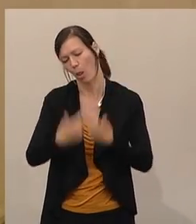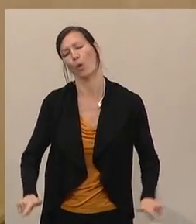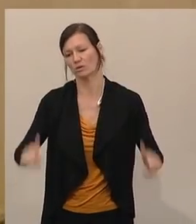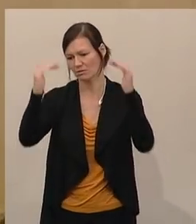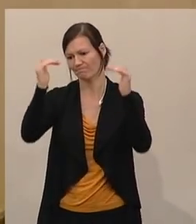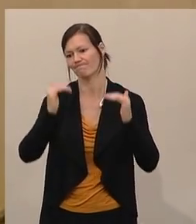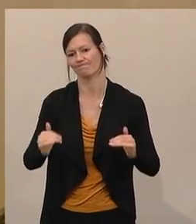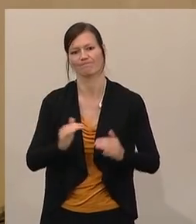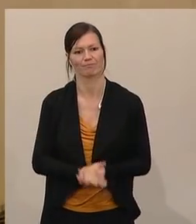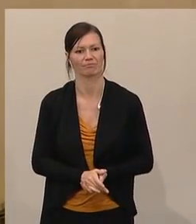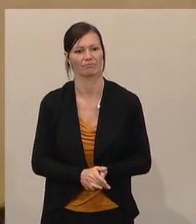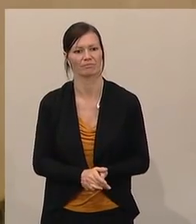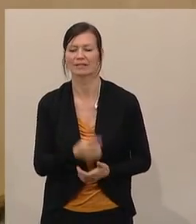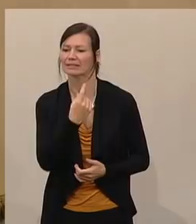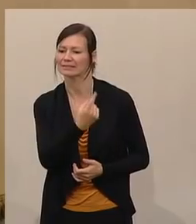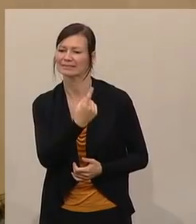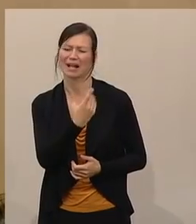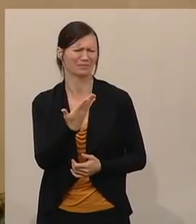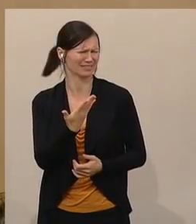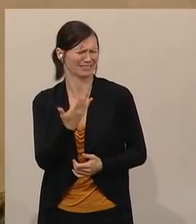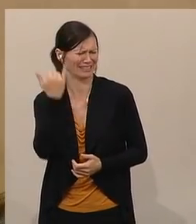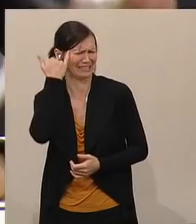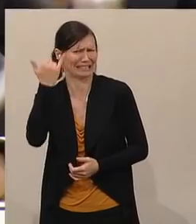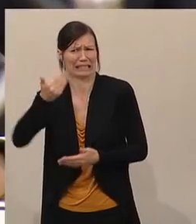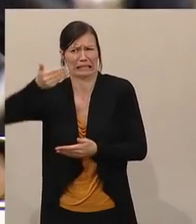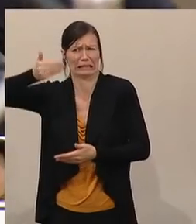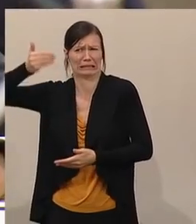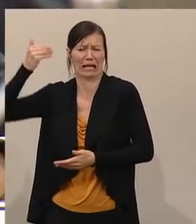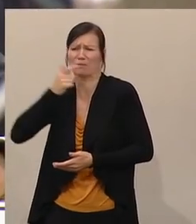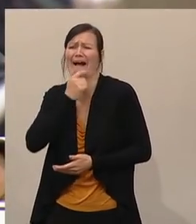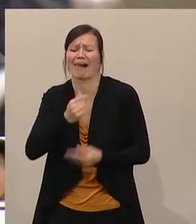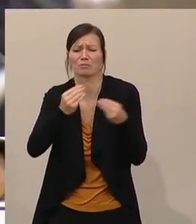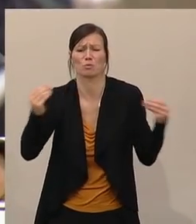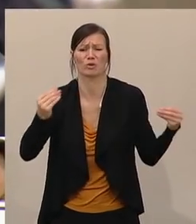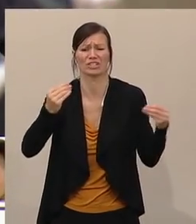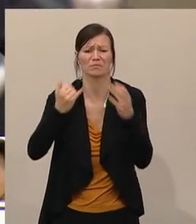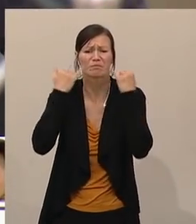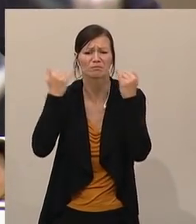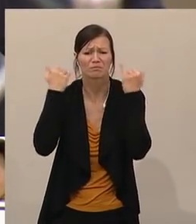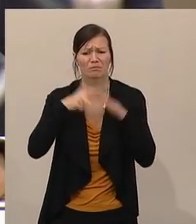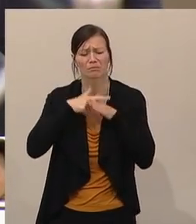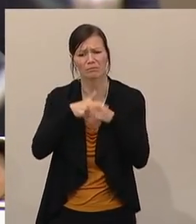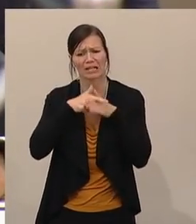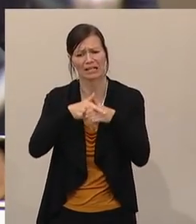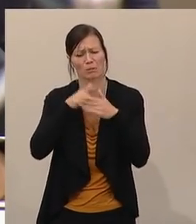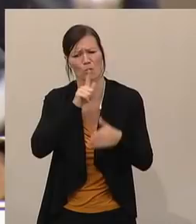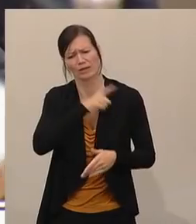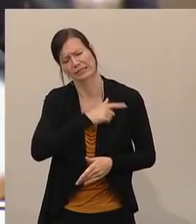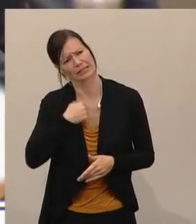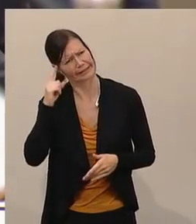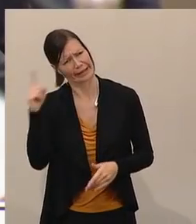Deine hinterzeitlerische Idee der berittenen Polizei mag ja auf den ersten Blick noch irgendwie amüsant erscheinen. Ich habe aber